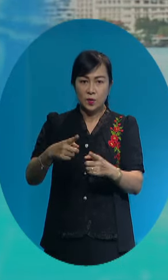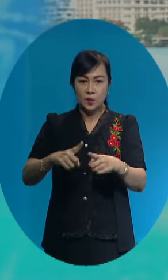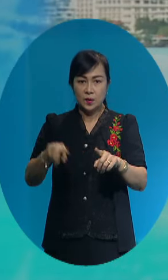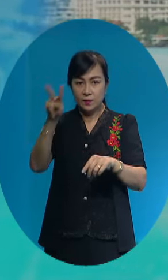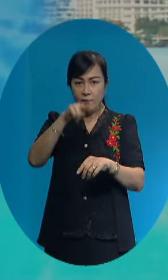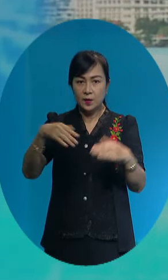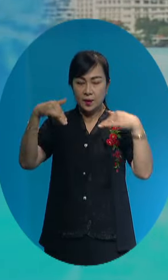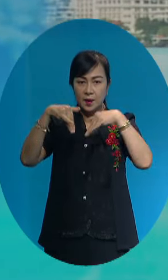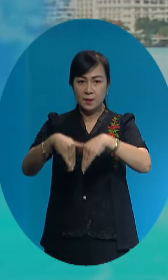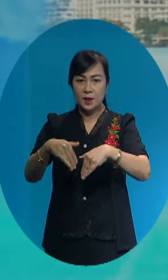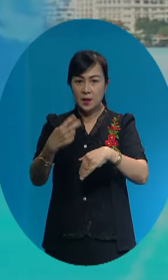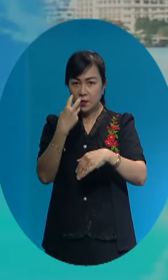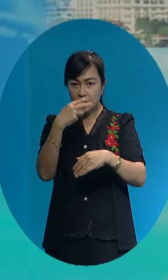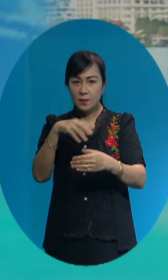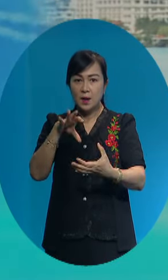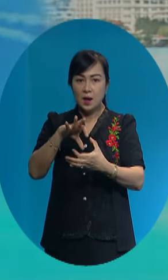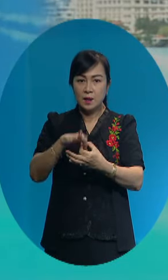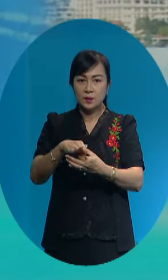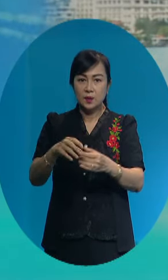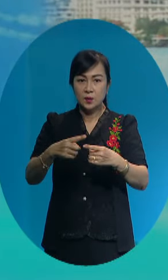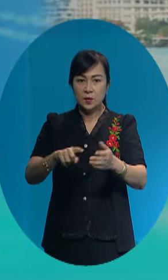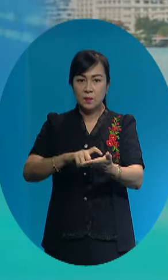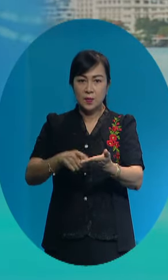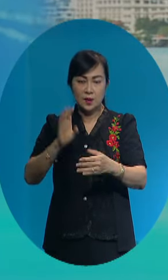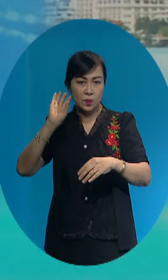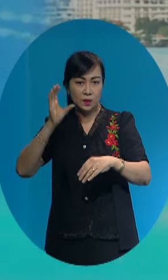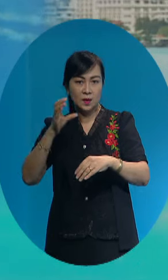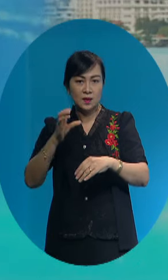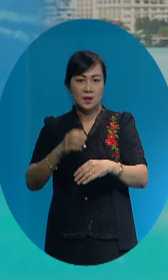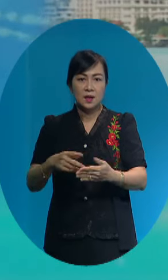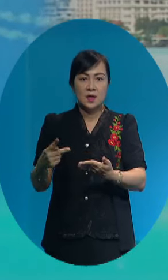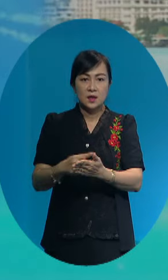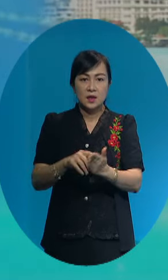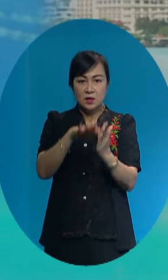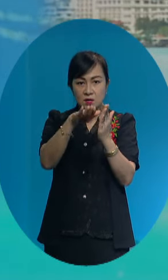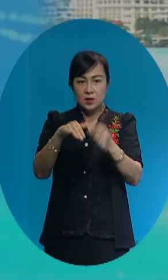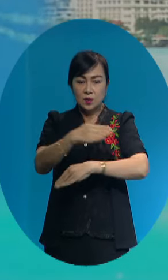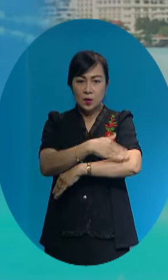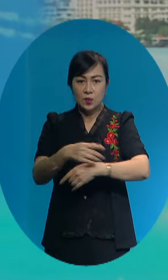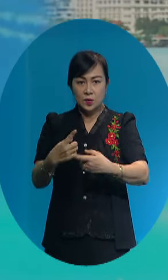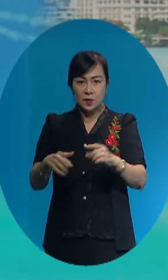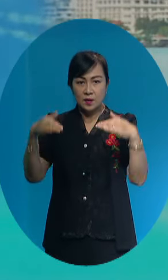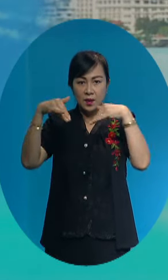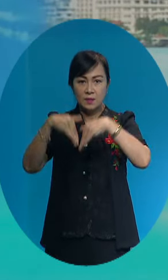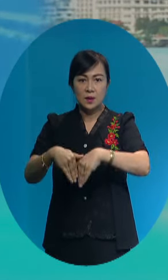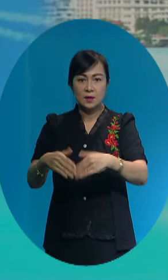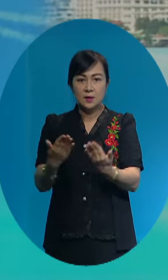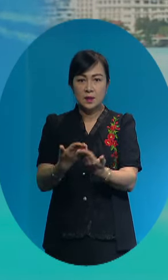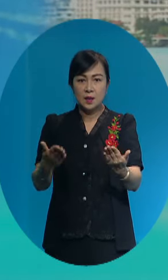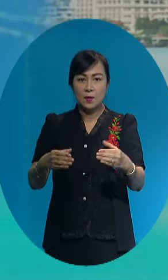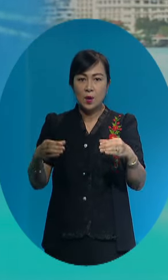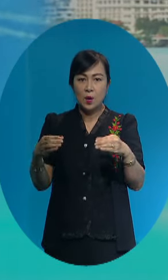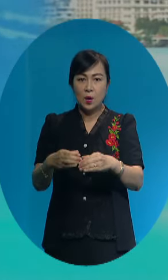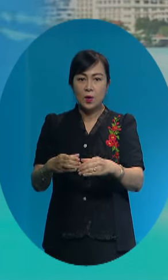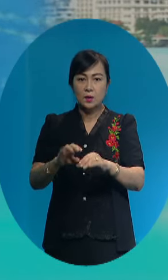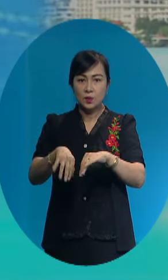doanh nghiệp Việt Nam tham gia tìm kiếm cơ hội hợp tác với các doanh nghiệp Mỹ và quốc tế trướ sự kiện nhiều chương trình hỗ trợ doanh nghiệp tham dự triển lãm và